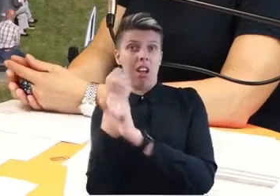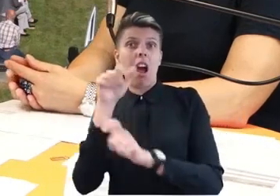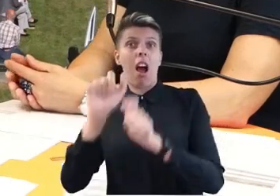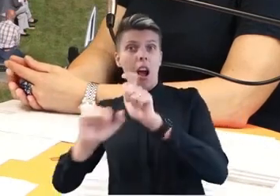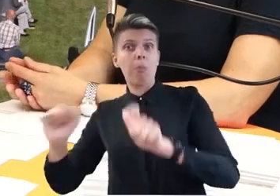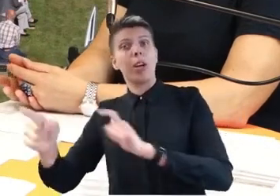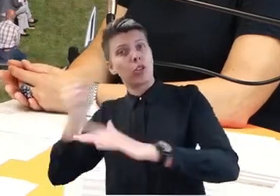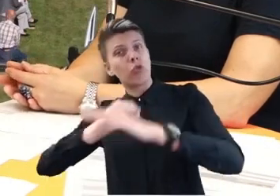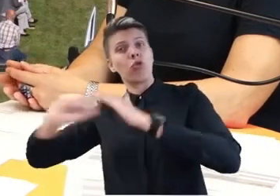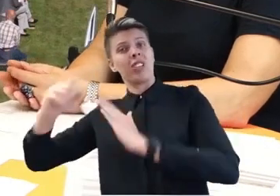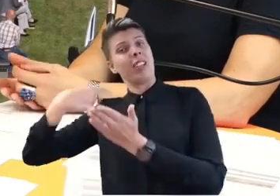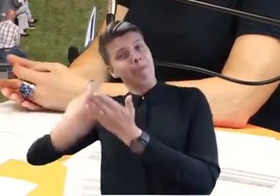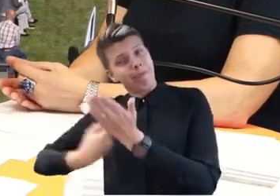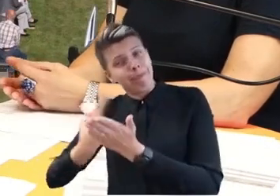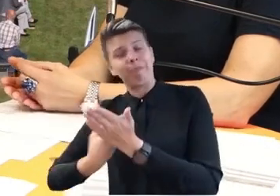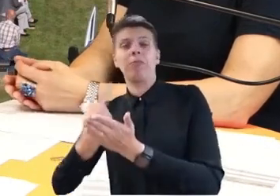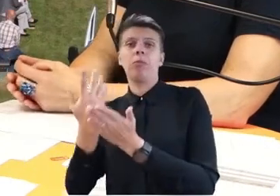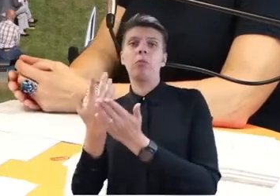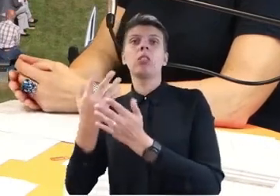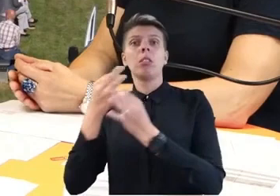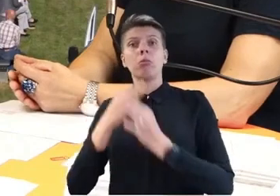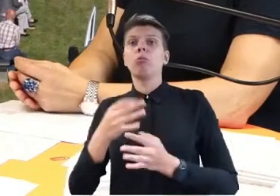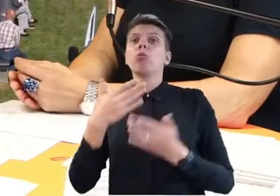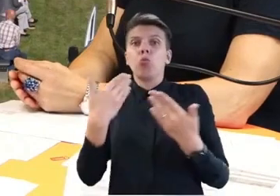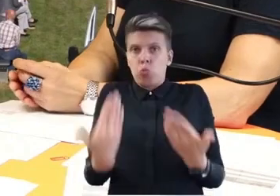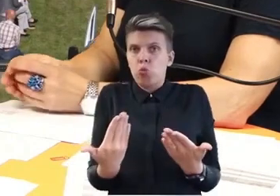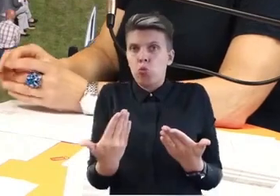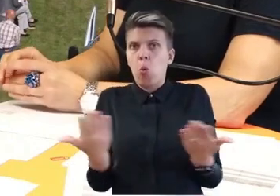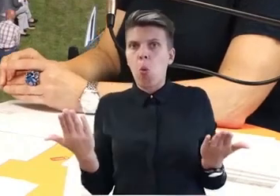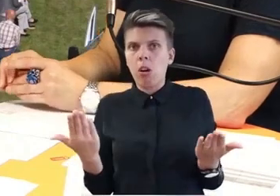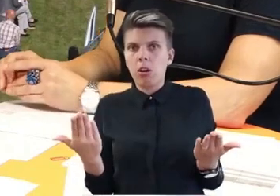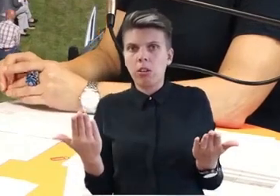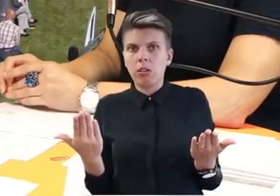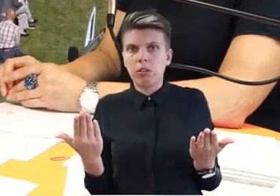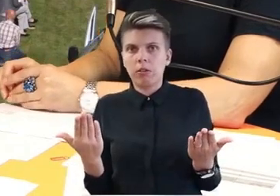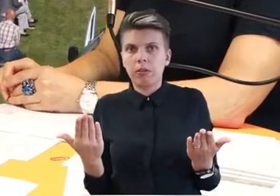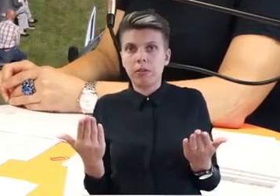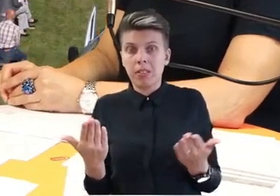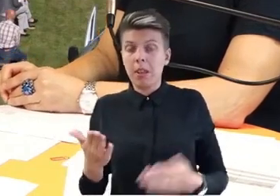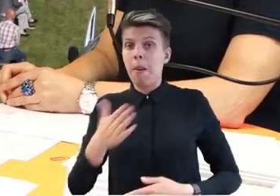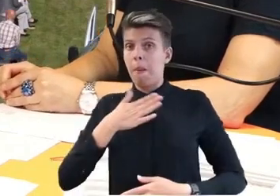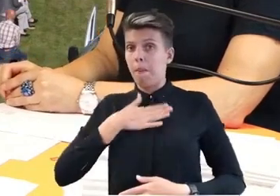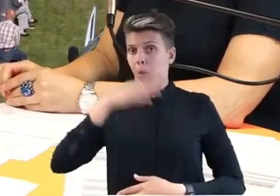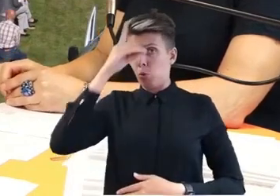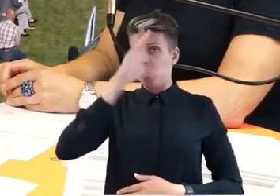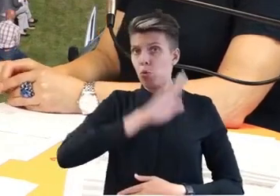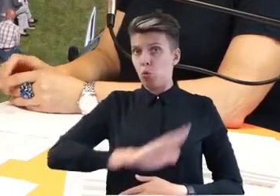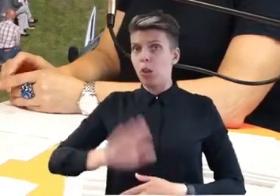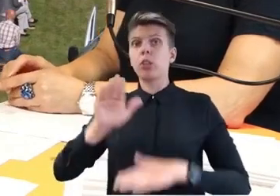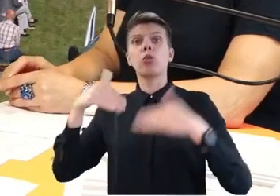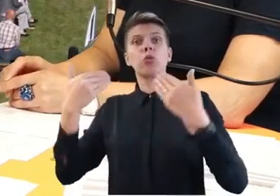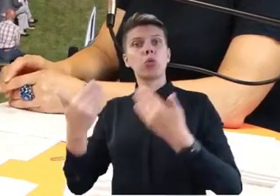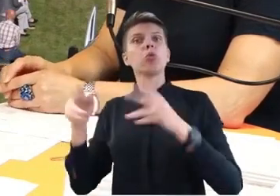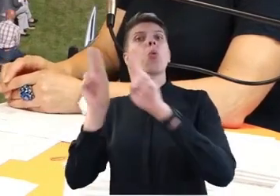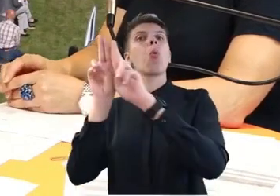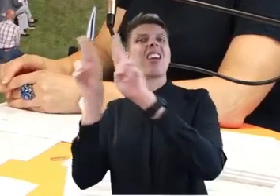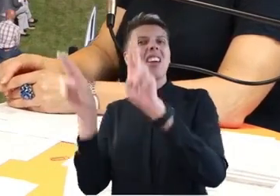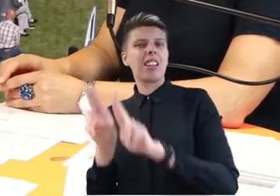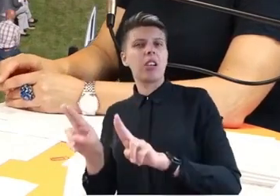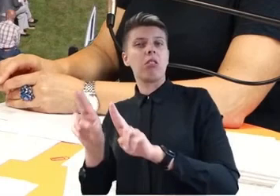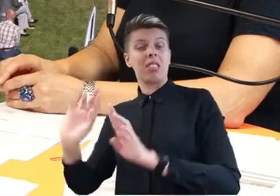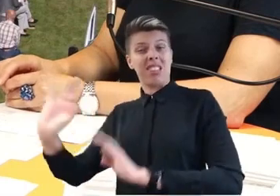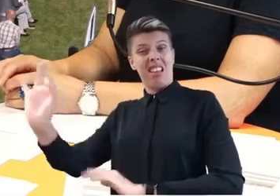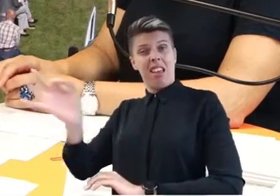libanesen vor ort unterstützt unsererseits werden diese internationalen hilfe ersuchen